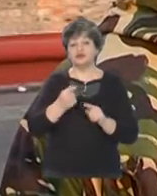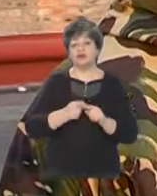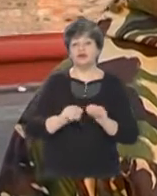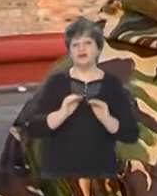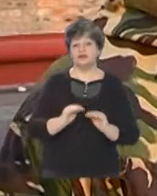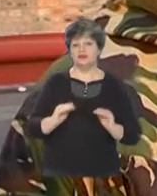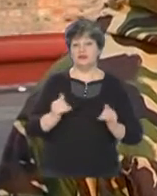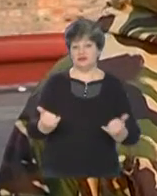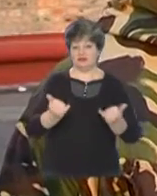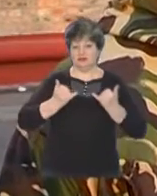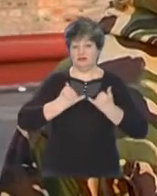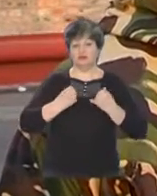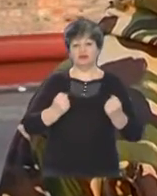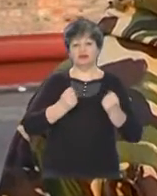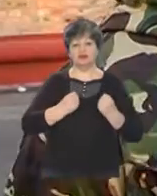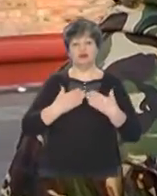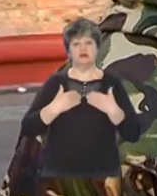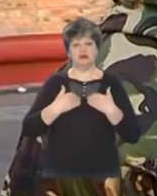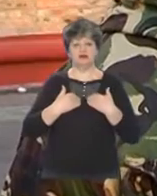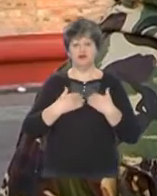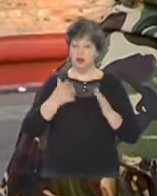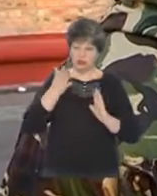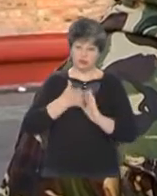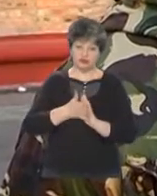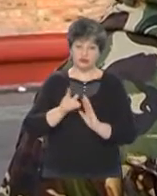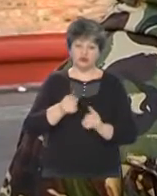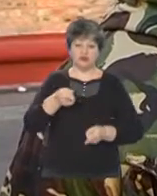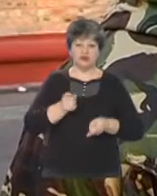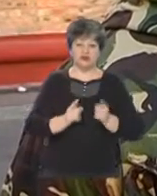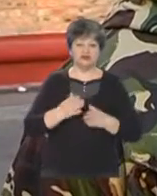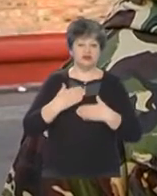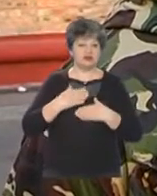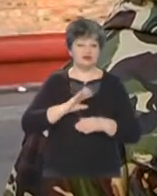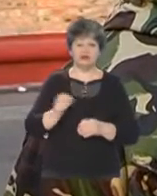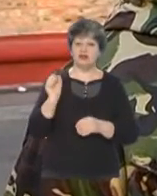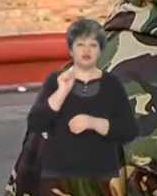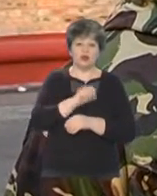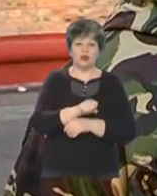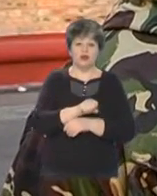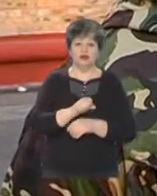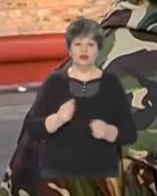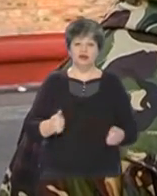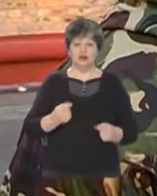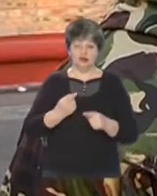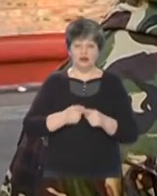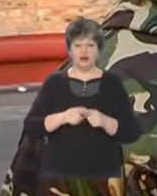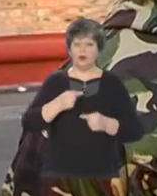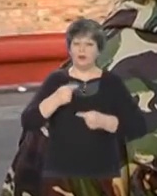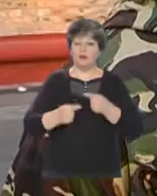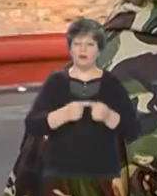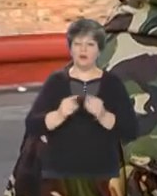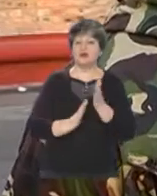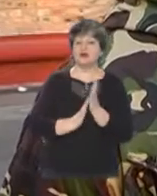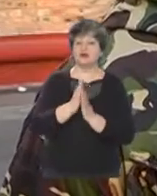якась дитяча, вона нас і захищає, ця сила. Розумію про те, що дійсно нас не здолати. Я вам скажу, не здолати. Це вже